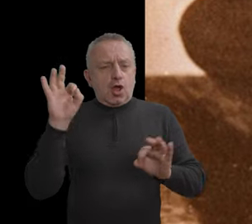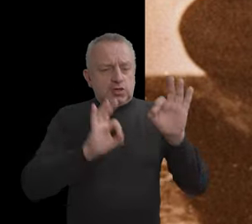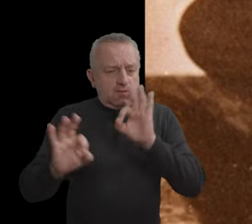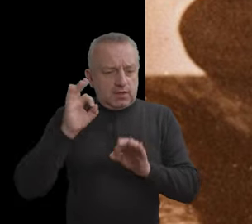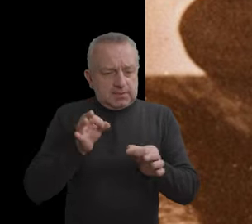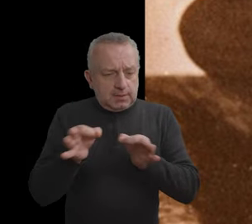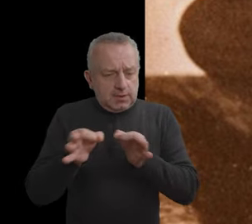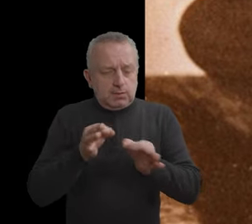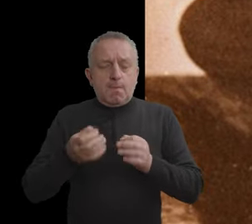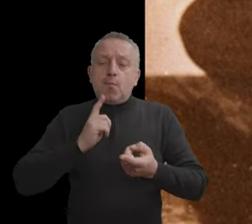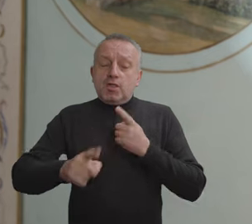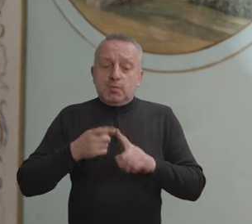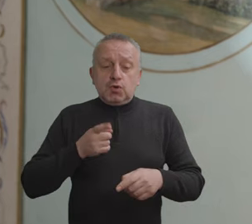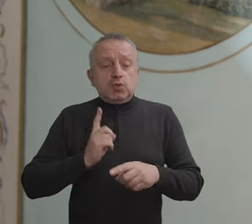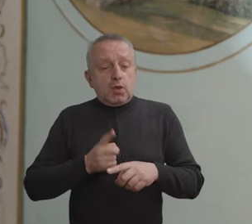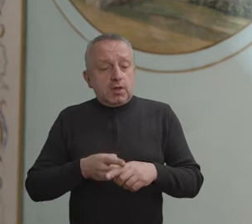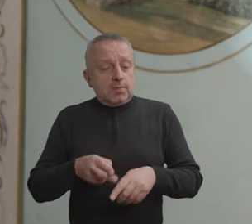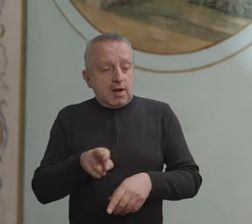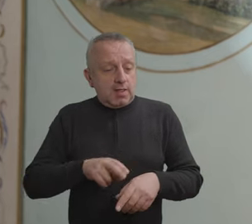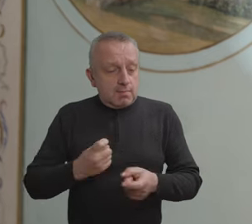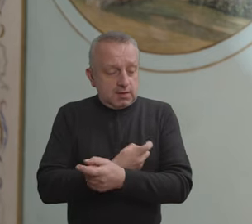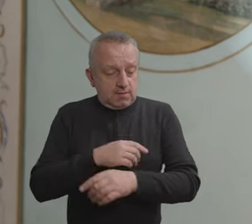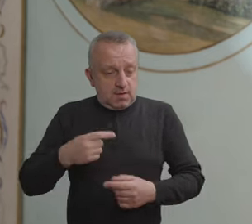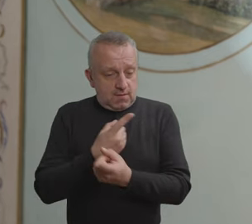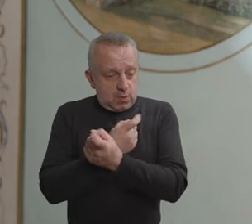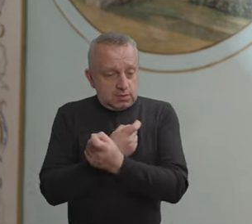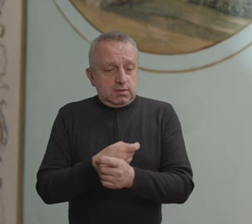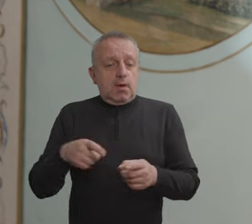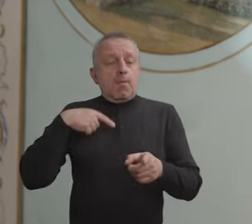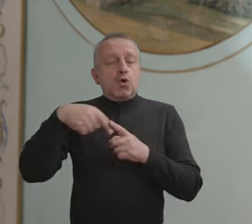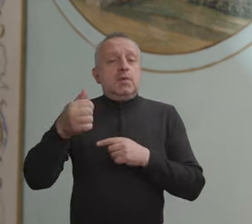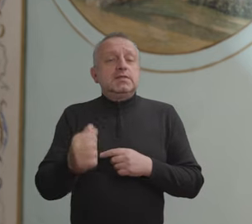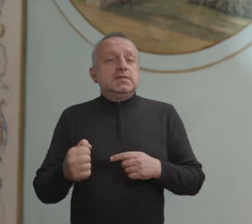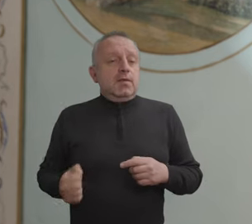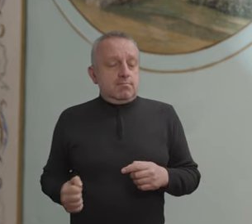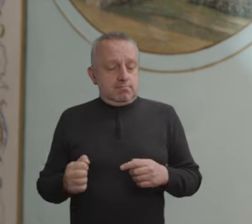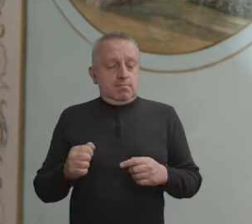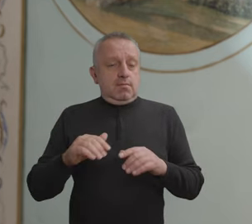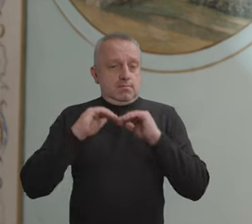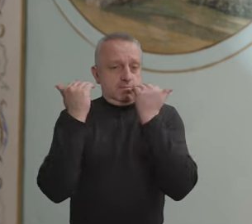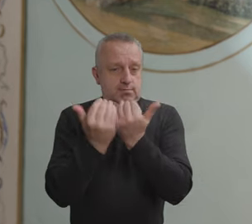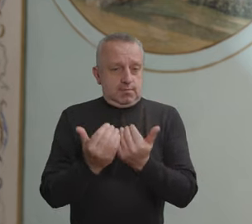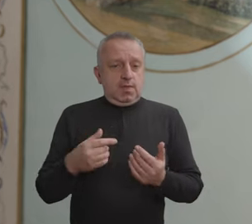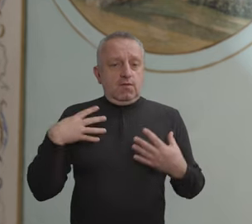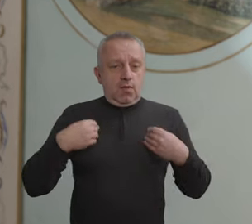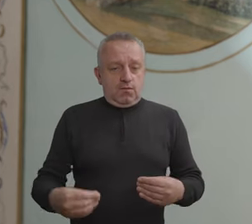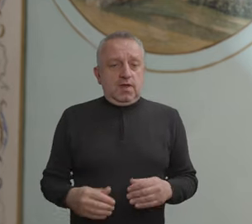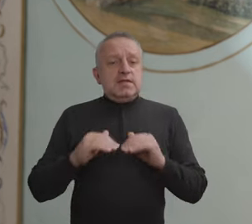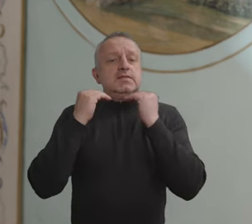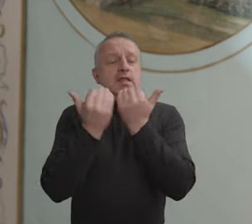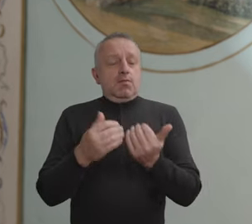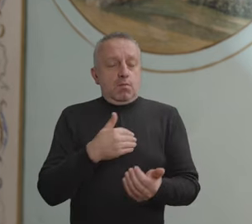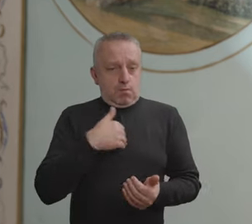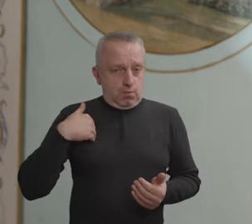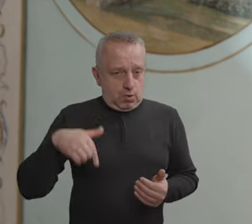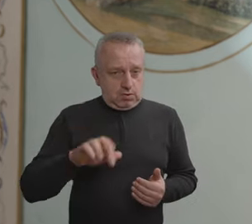galicyjskim konserwatorem zapytków, politykiem, członkiem Rady Państwa w Wiedniu, posłem na Sejm Krajowy w Lwowie, posłem na